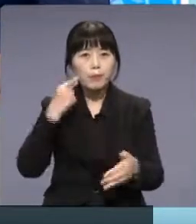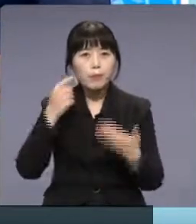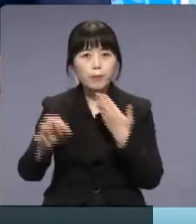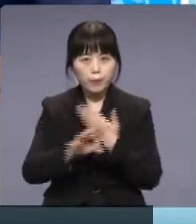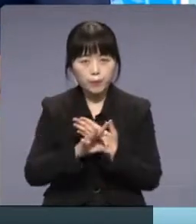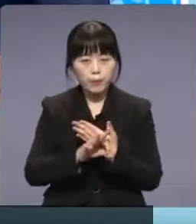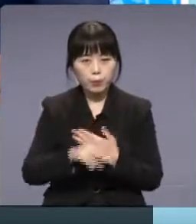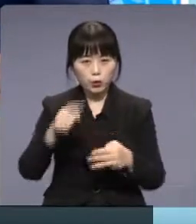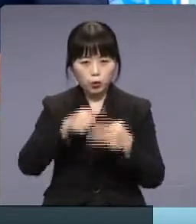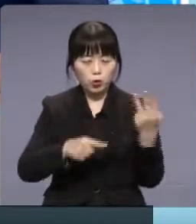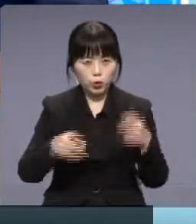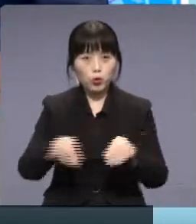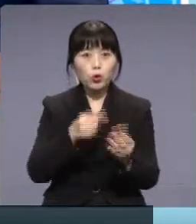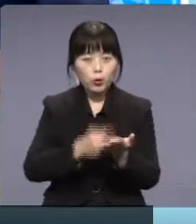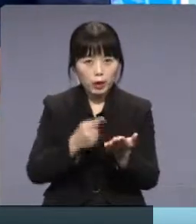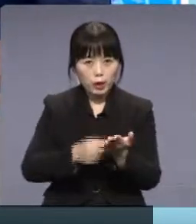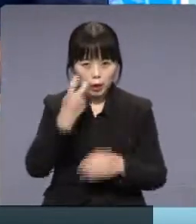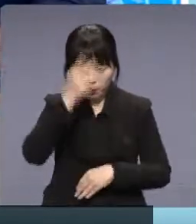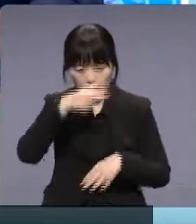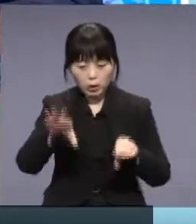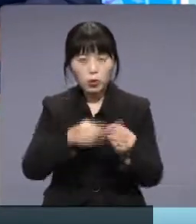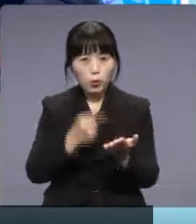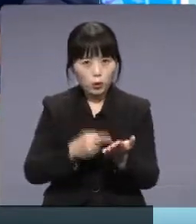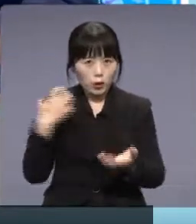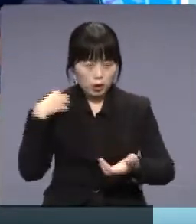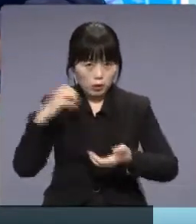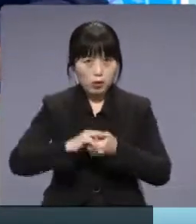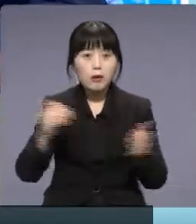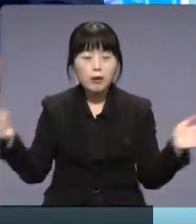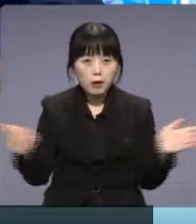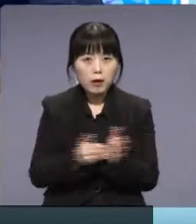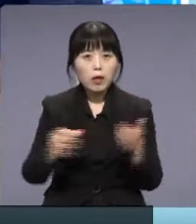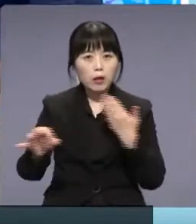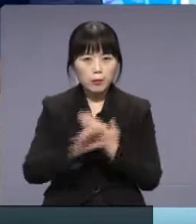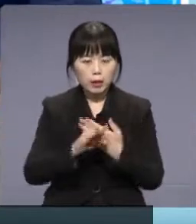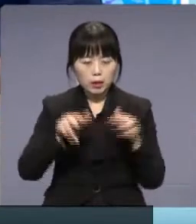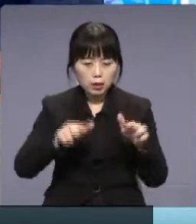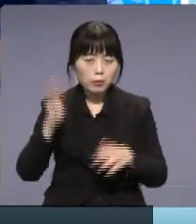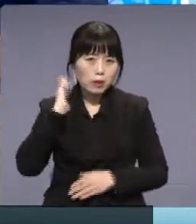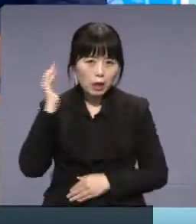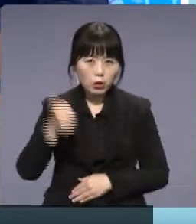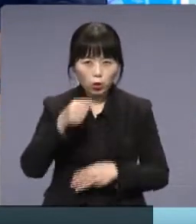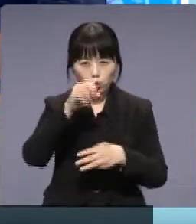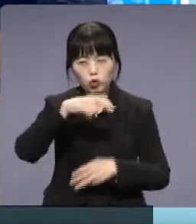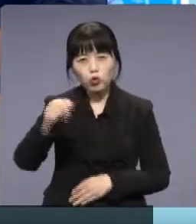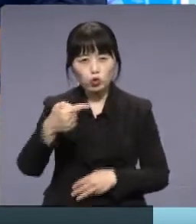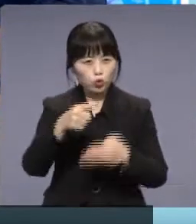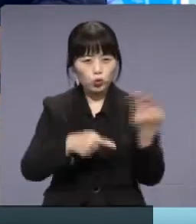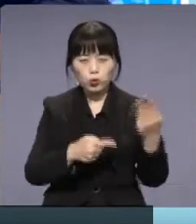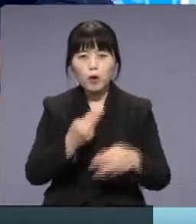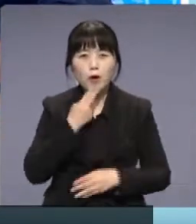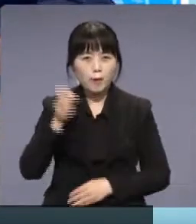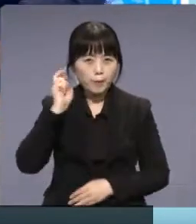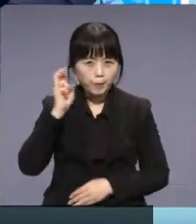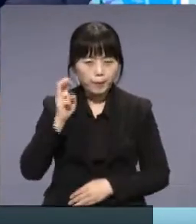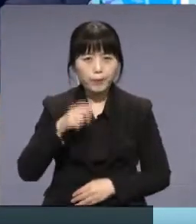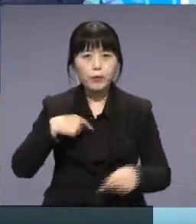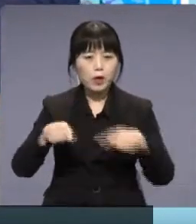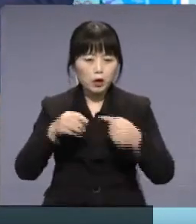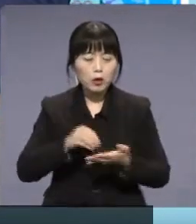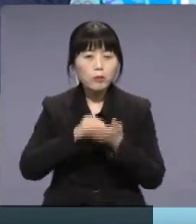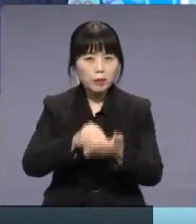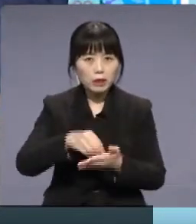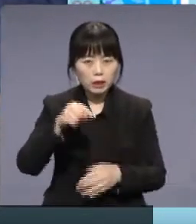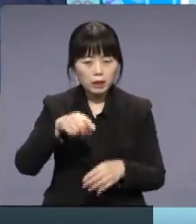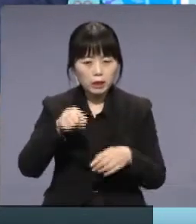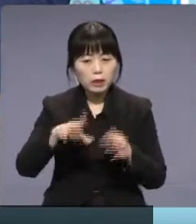만약에 윤석열 총장이 검찰총장 임기를 다 채웠다면 지금의 대통령 윤석열은 없었겠죠. 왜냐하면 이게 정치 입문이